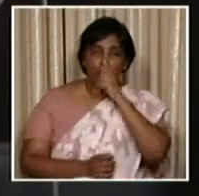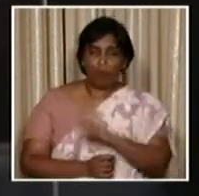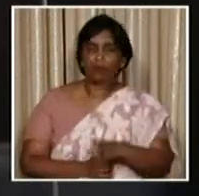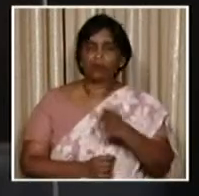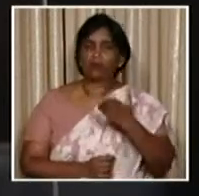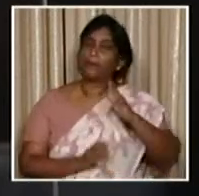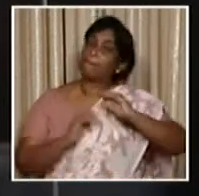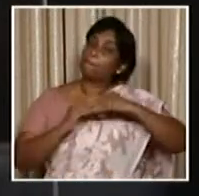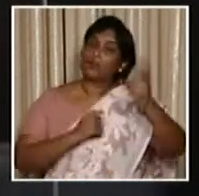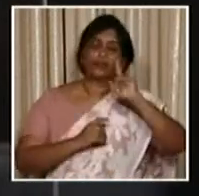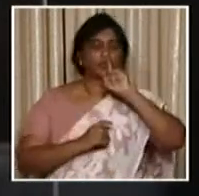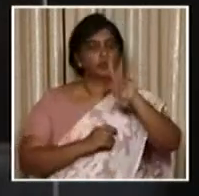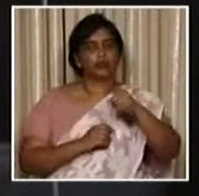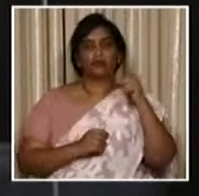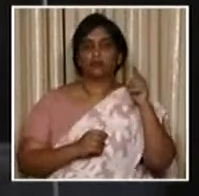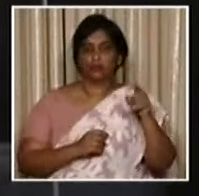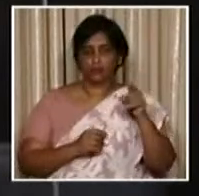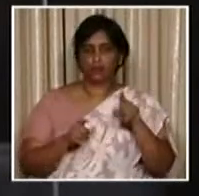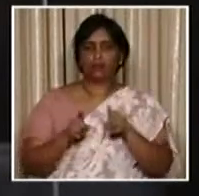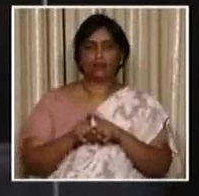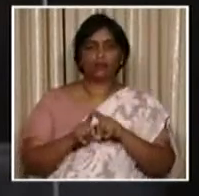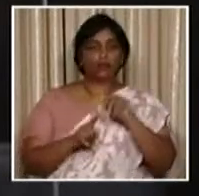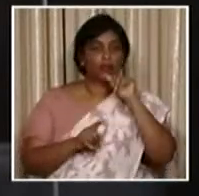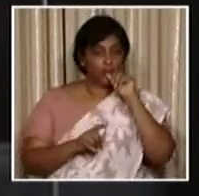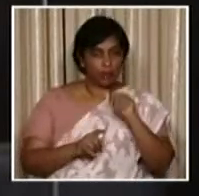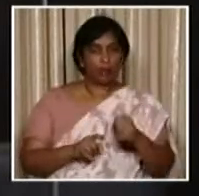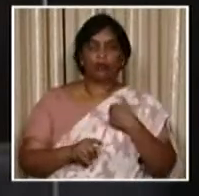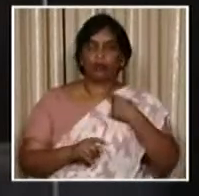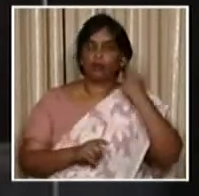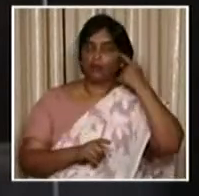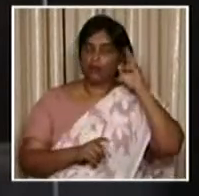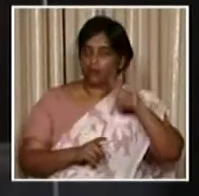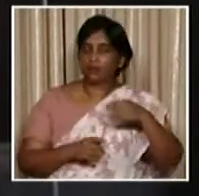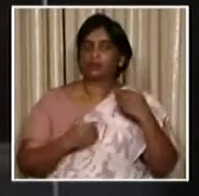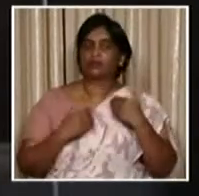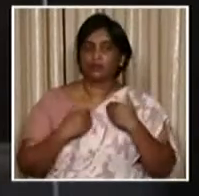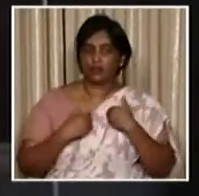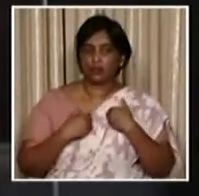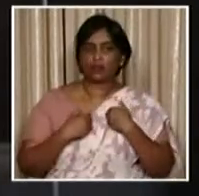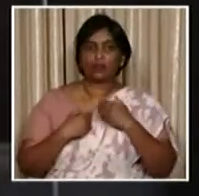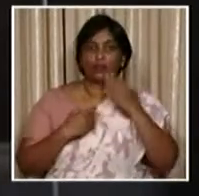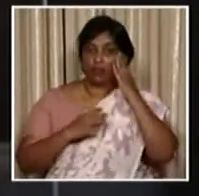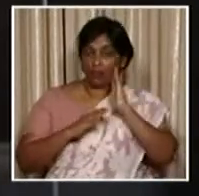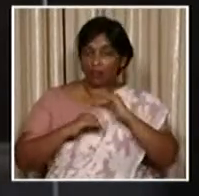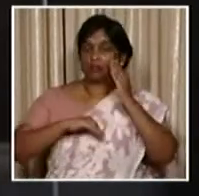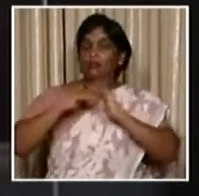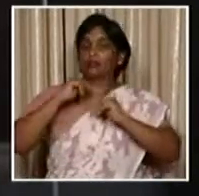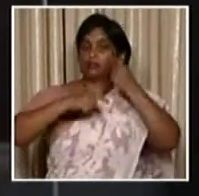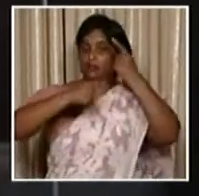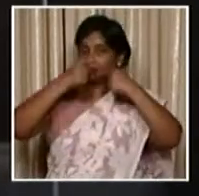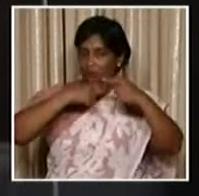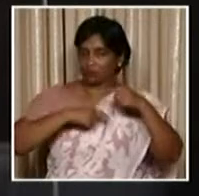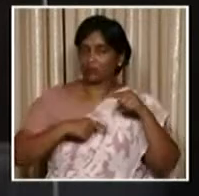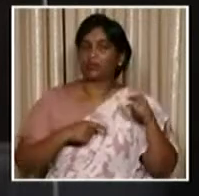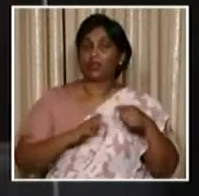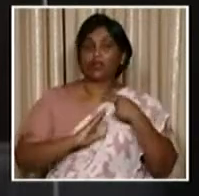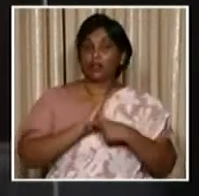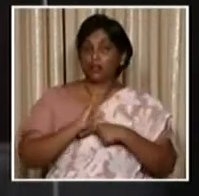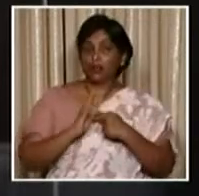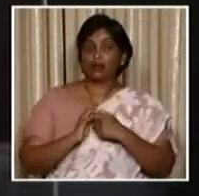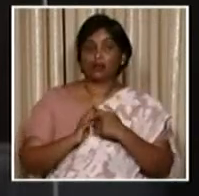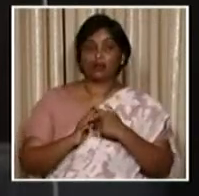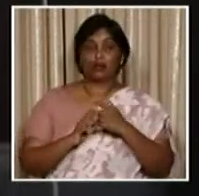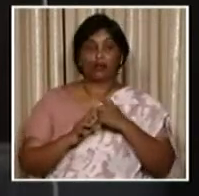කියන්න පස්සේ කියන්න කියන්න. අනිවාර්යෙන් අපි විශ්වාස කරනවා සාමාන්‍ය ක්‍රමවේදයක තමයි රටක ඉන්න